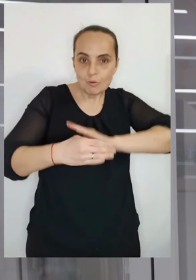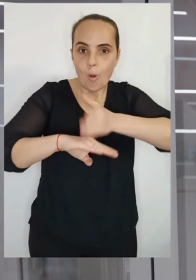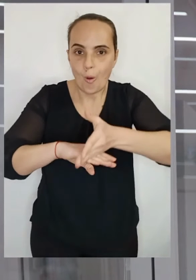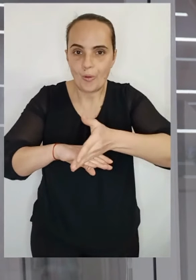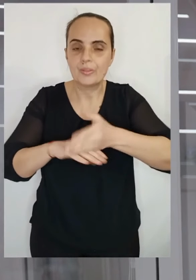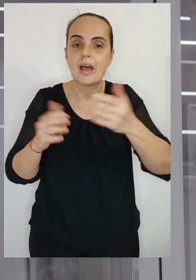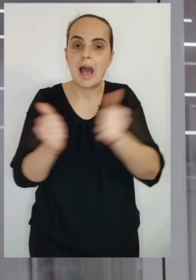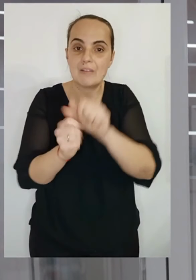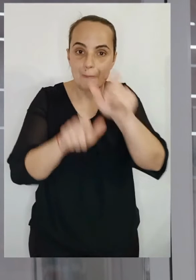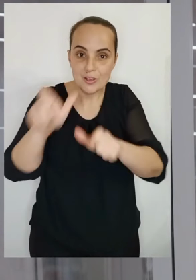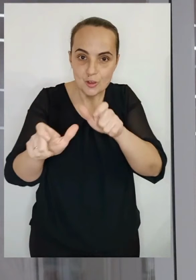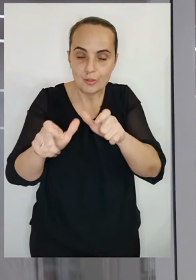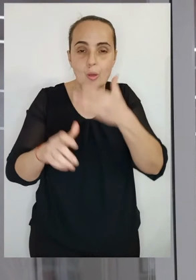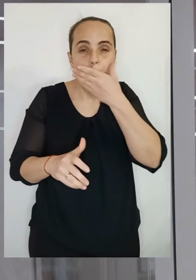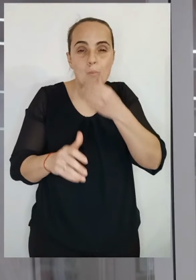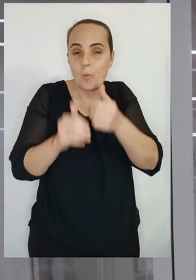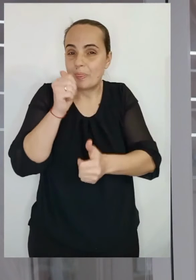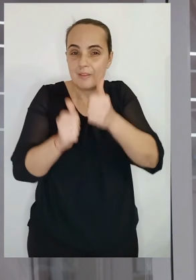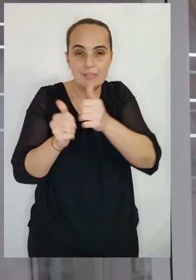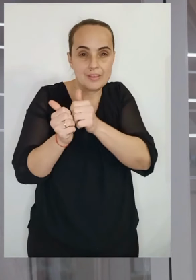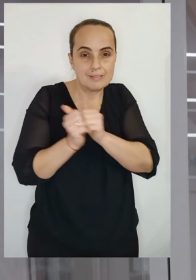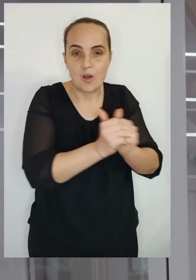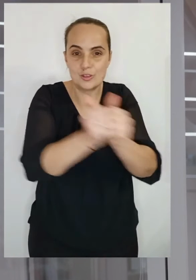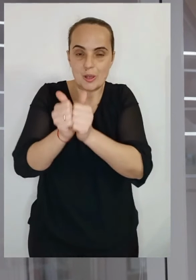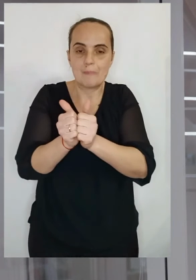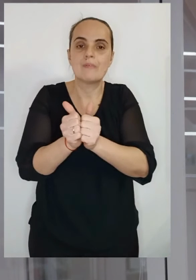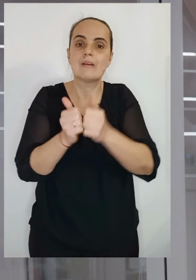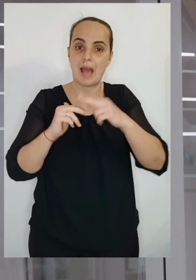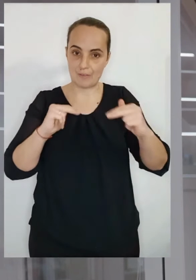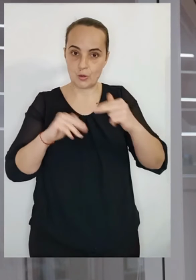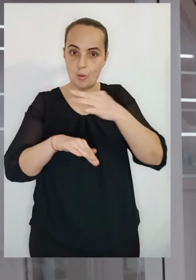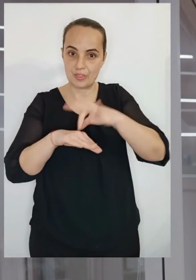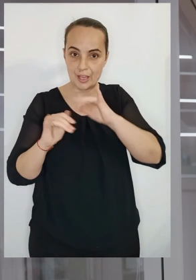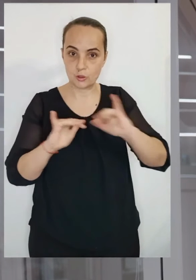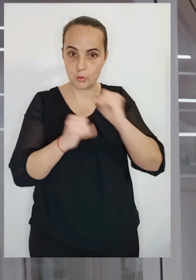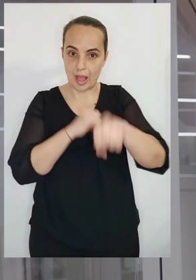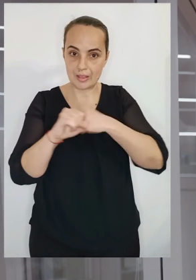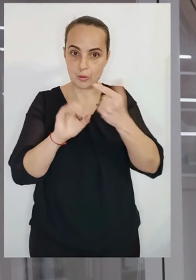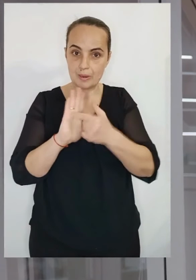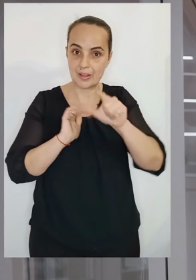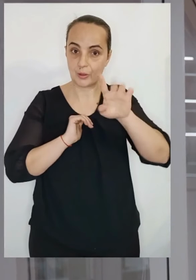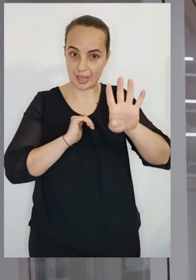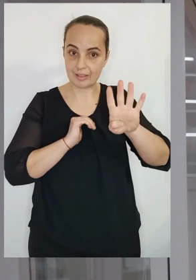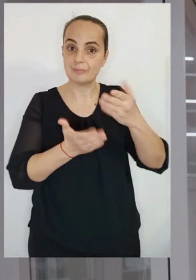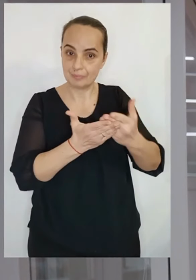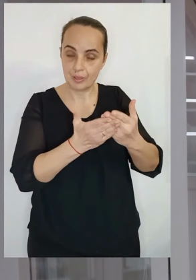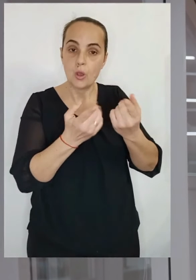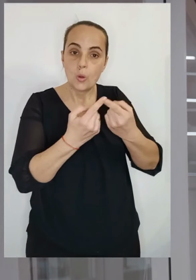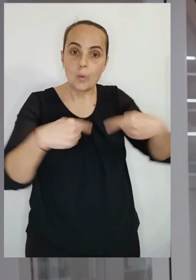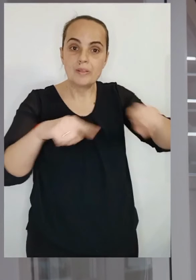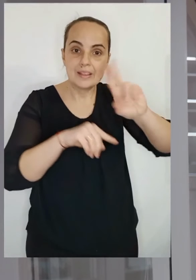des Avignonnaises et des Avignonnais, autour de ce beau défi qu'on s'est donné, Avignon Terre de Jeux 2024. On a été labellisé par le